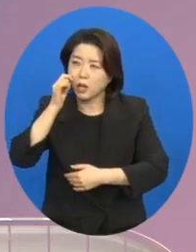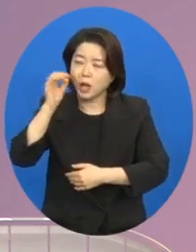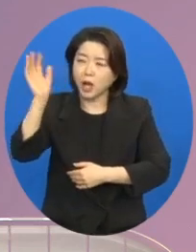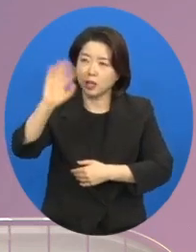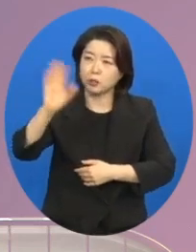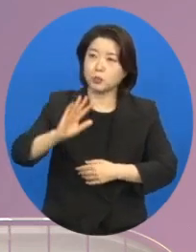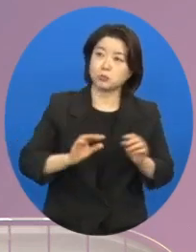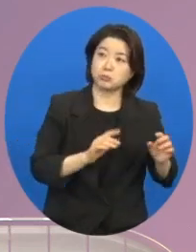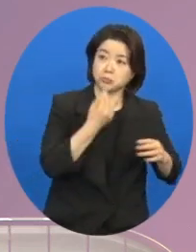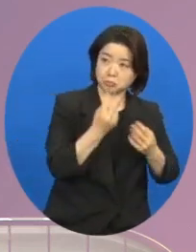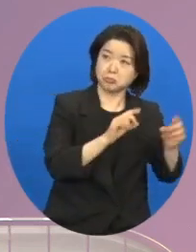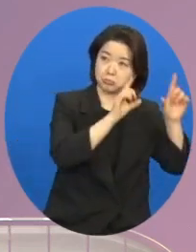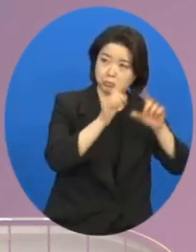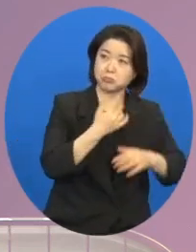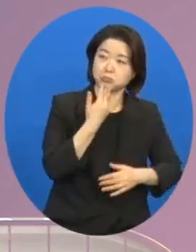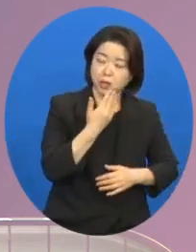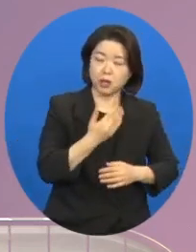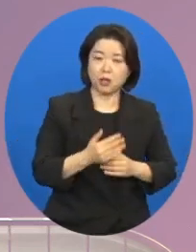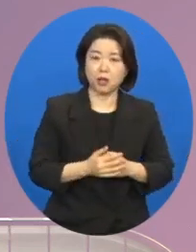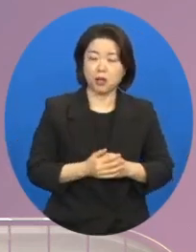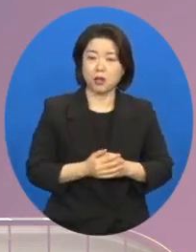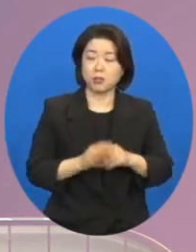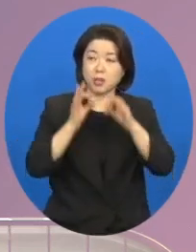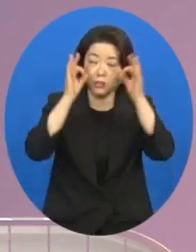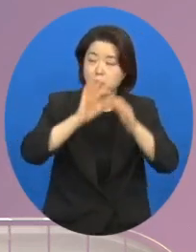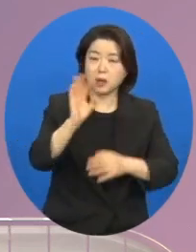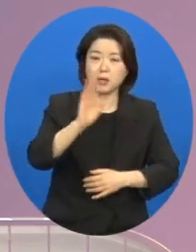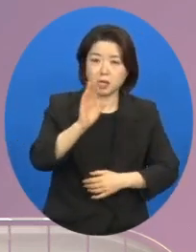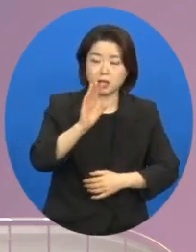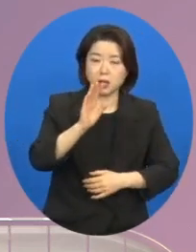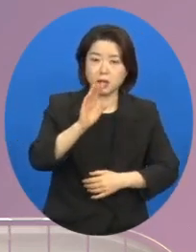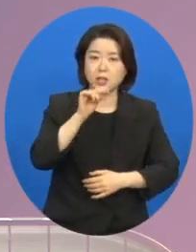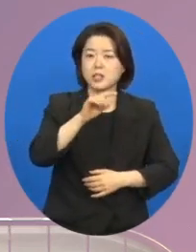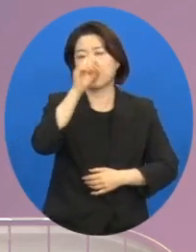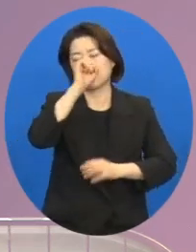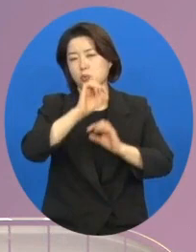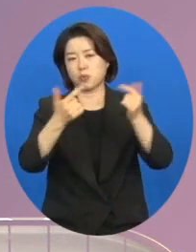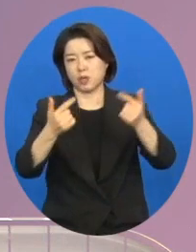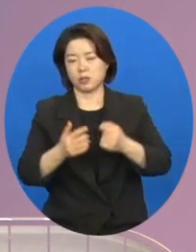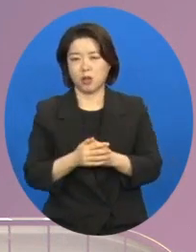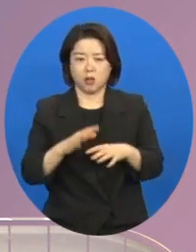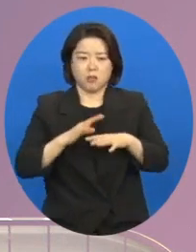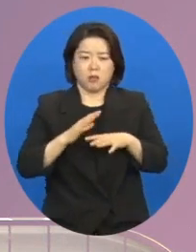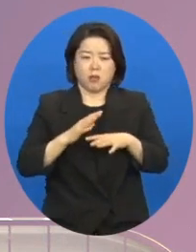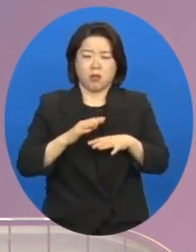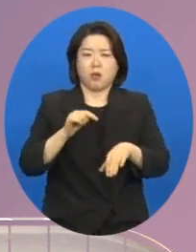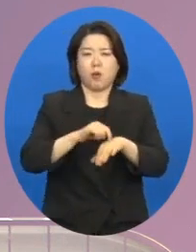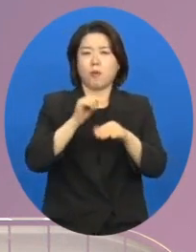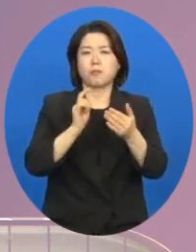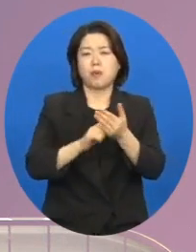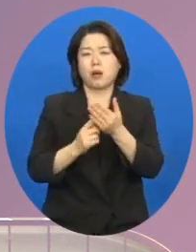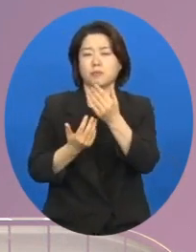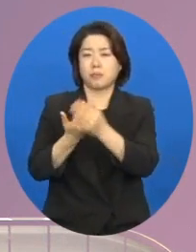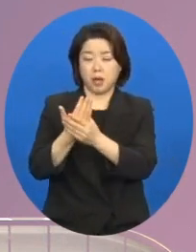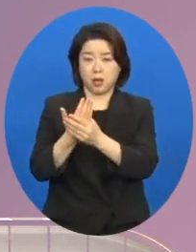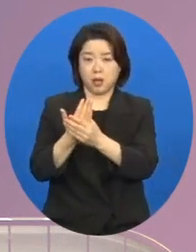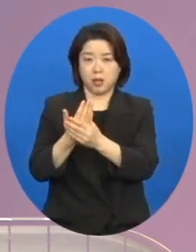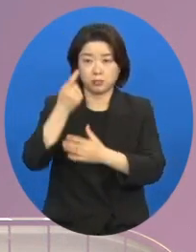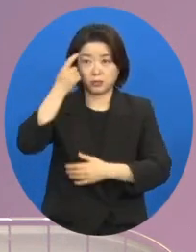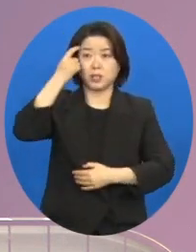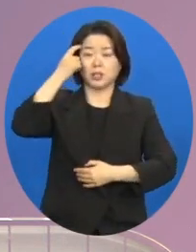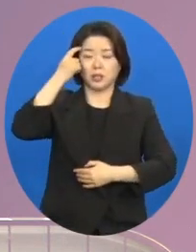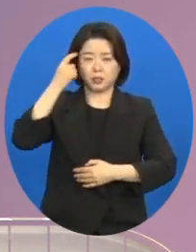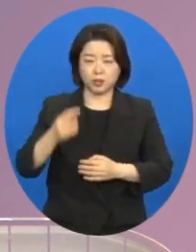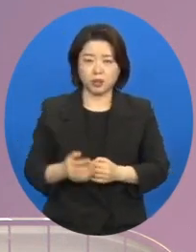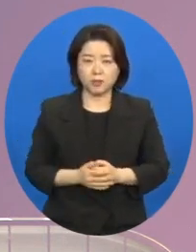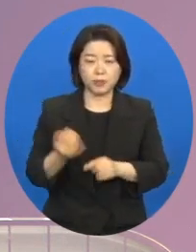것이 이게 좋은 게 아니라 무섭다, 두렵다라는 마음이 든 거예요. 그래서